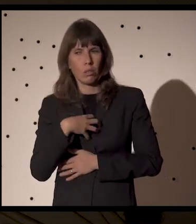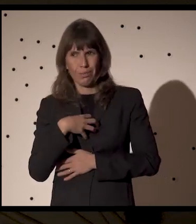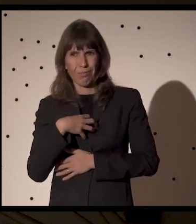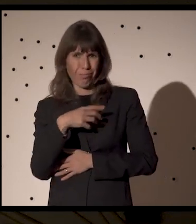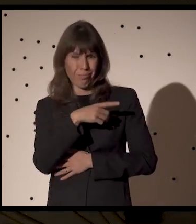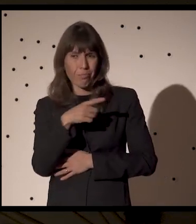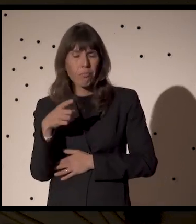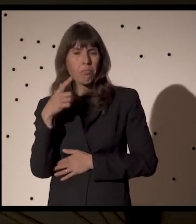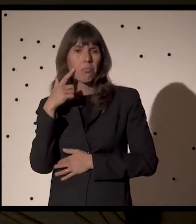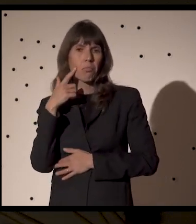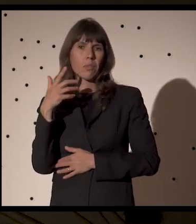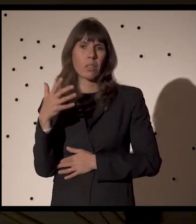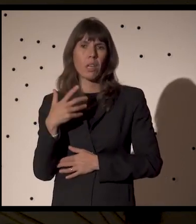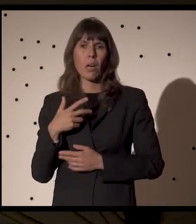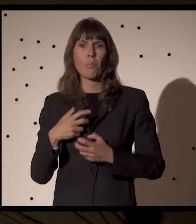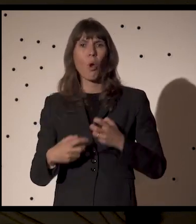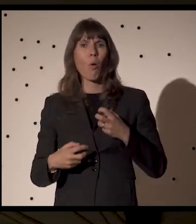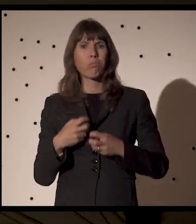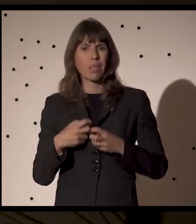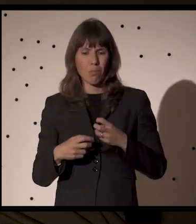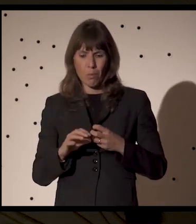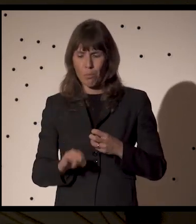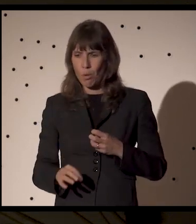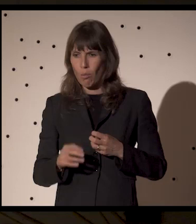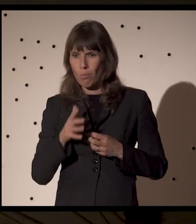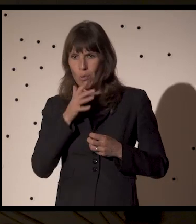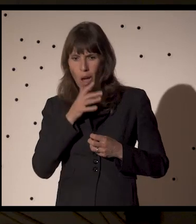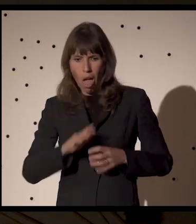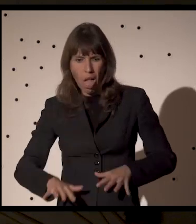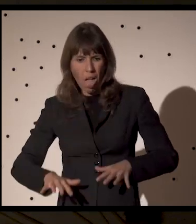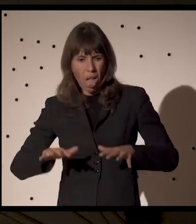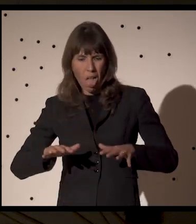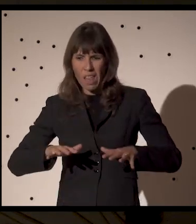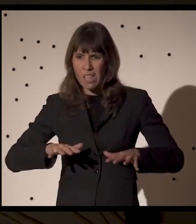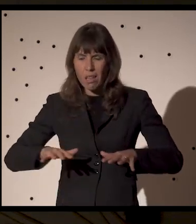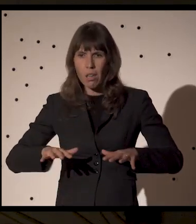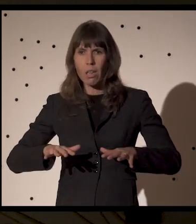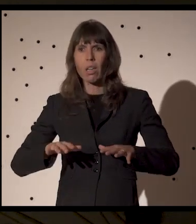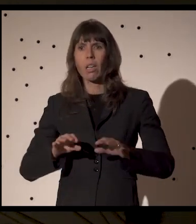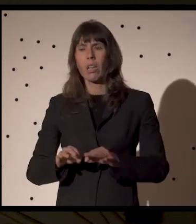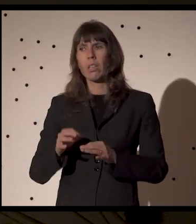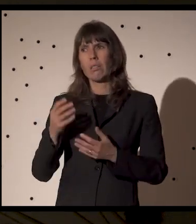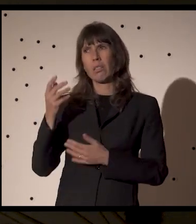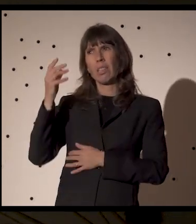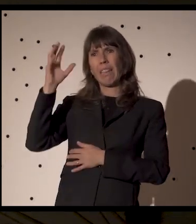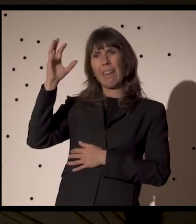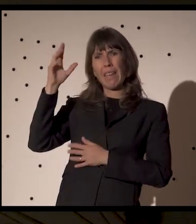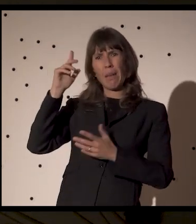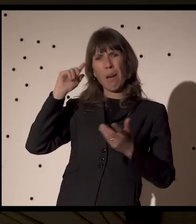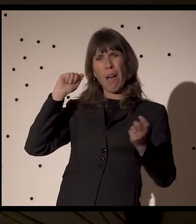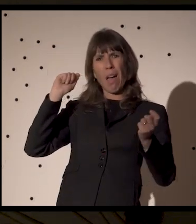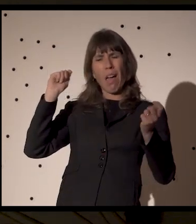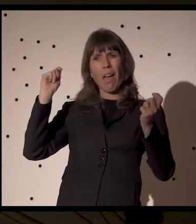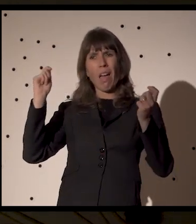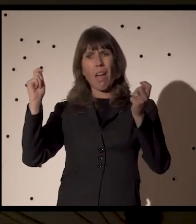idrogeologico possa portare e quanto I mutamenti climatici stanno impattando sulla nostra quotidianità Su questo